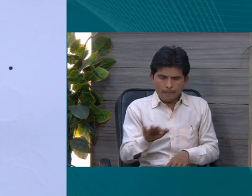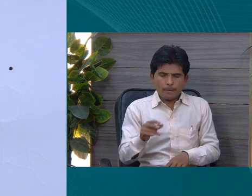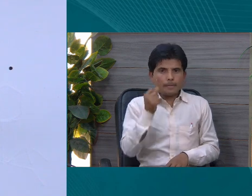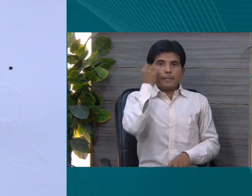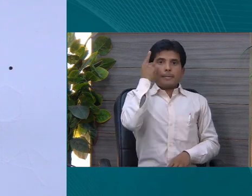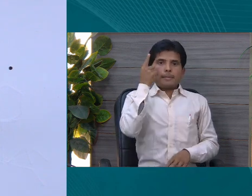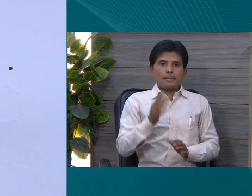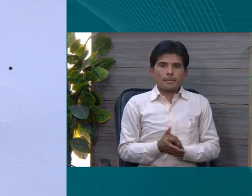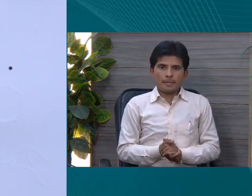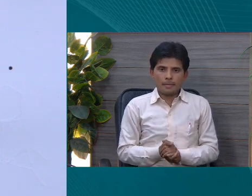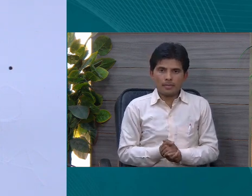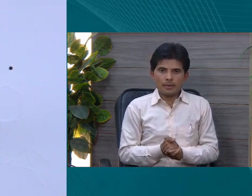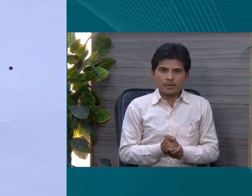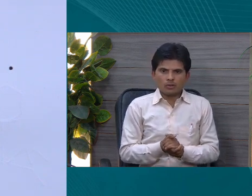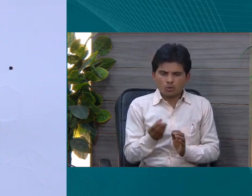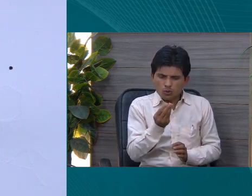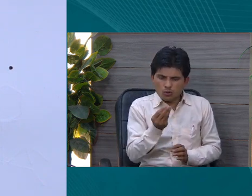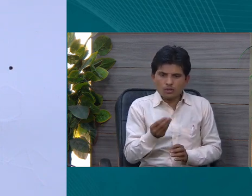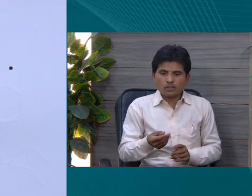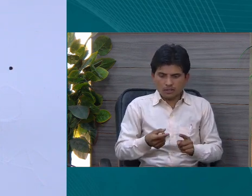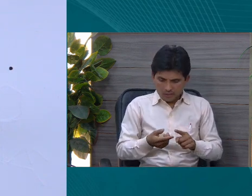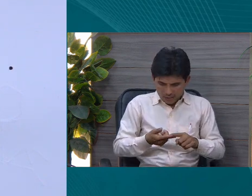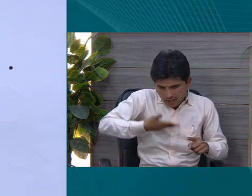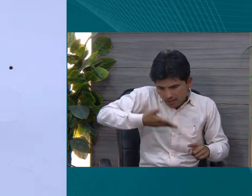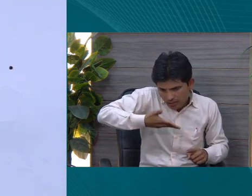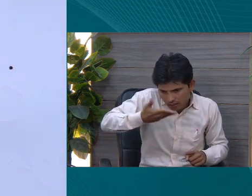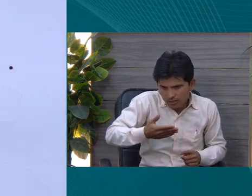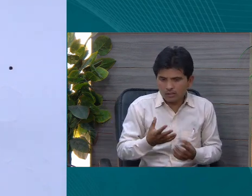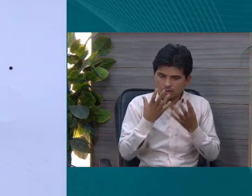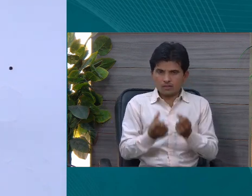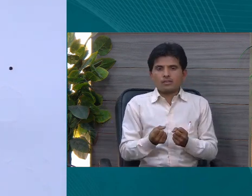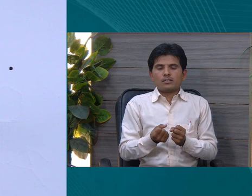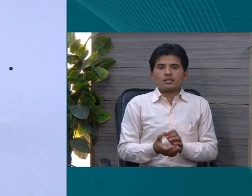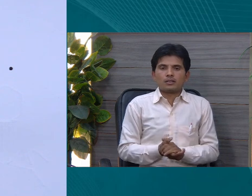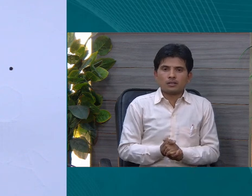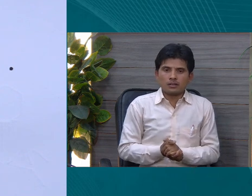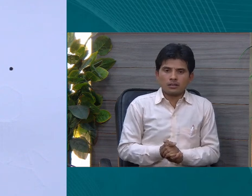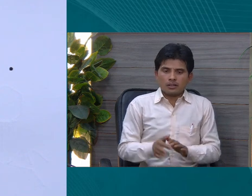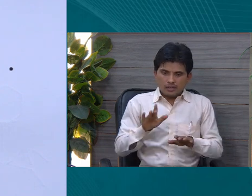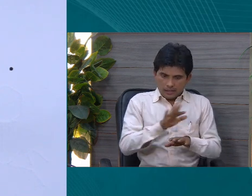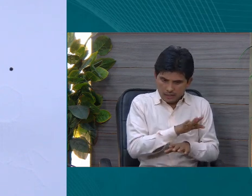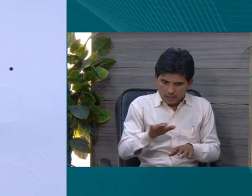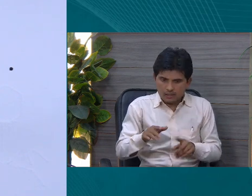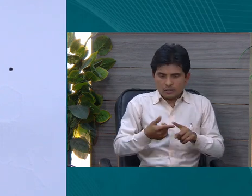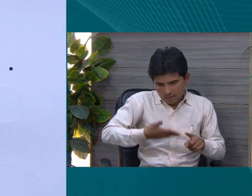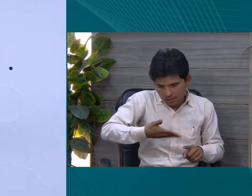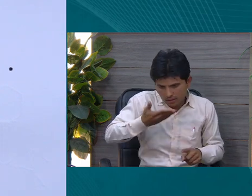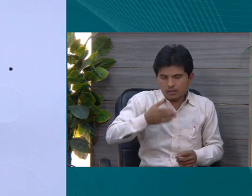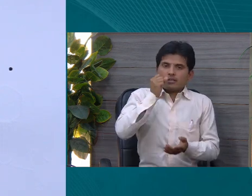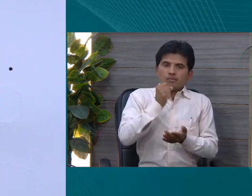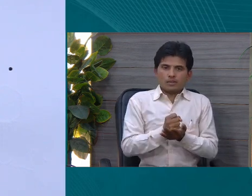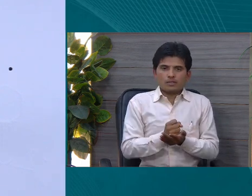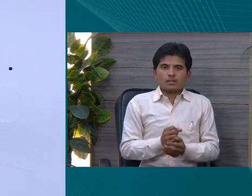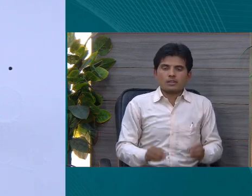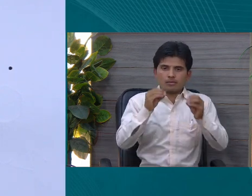को और इसमें बहुत थोड़ी सी रहने की जरूरत पड़ती है क्योंकि बच्चों को को टाइट प्रशिक्षण की ट्रेनिंग दी है और आदत है वह ब्रेल भी एक्चुअली